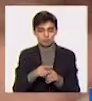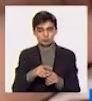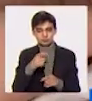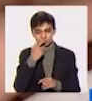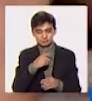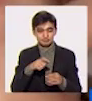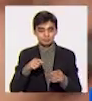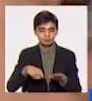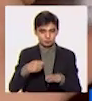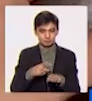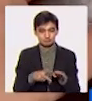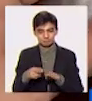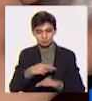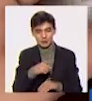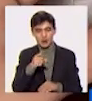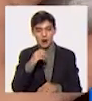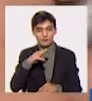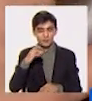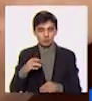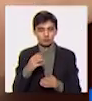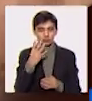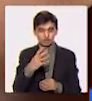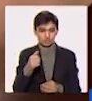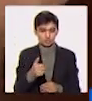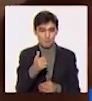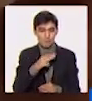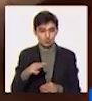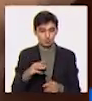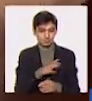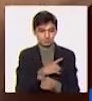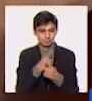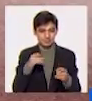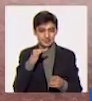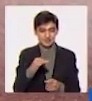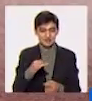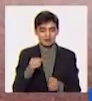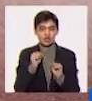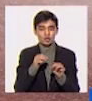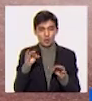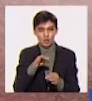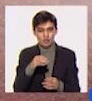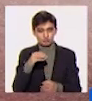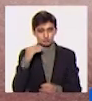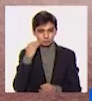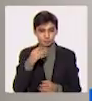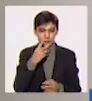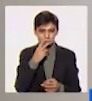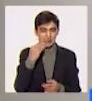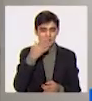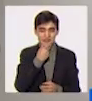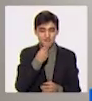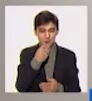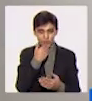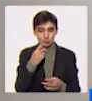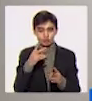вырезается и зашивается. У автора видео на это ушло 4,5 минуты. Хотя средства защиты не выглядят гламурно, но, возможно, эффективно,